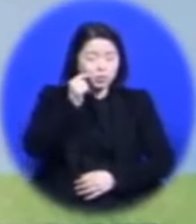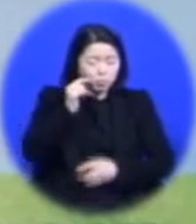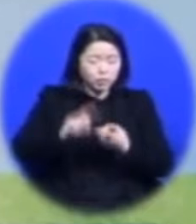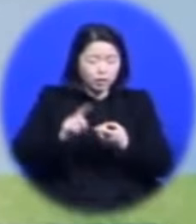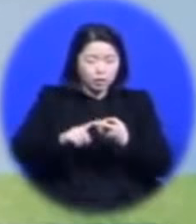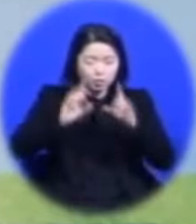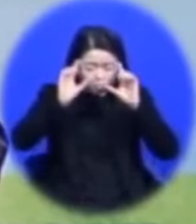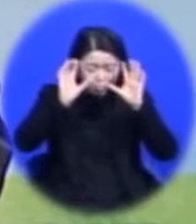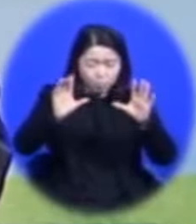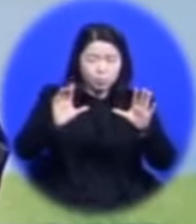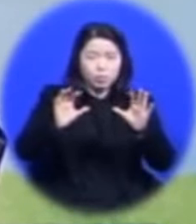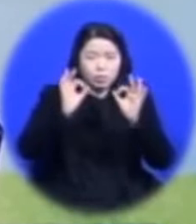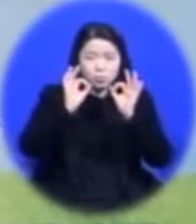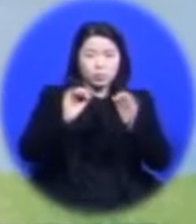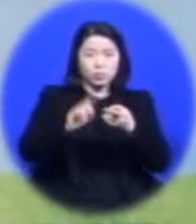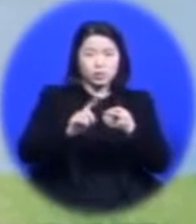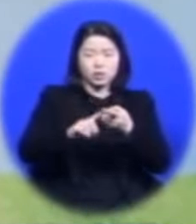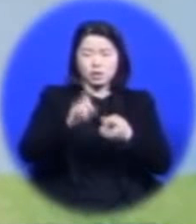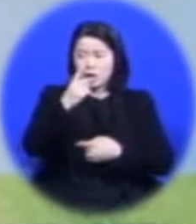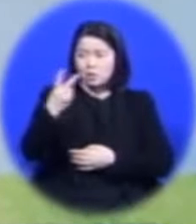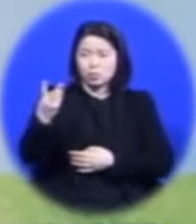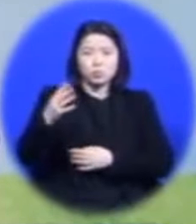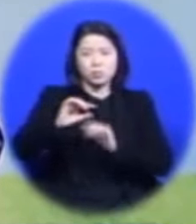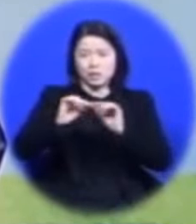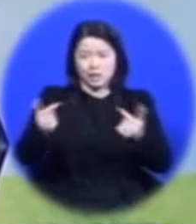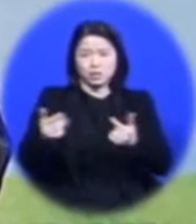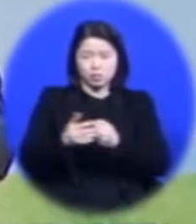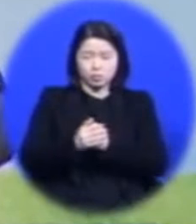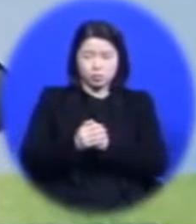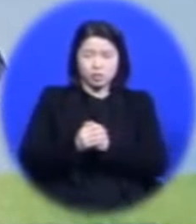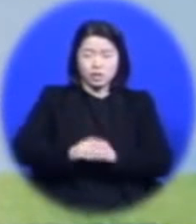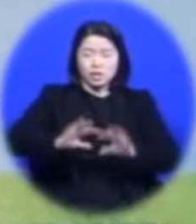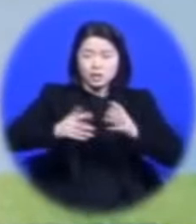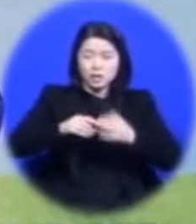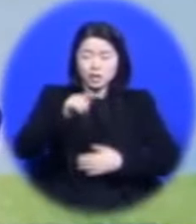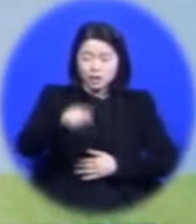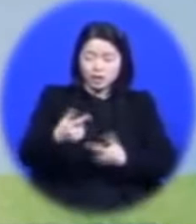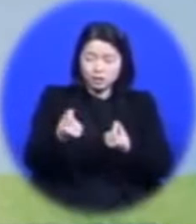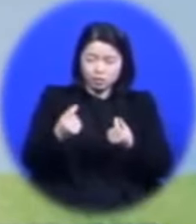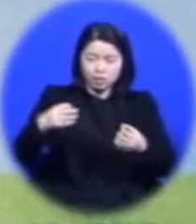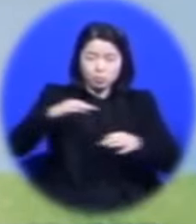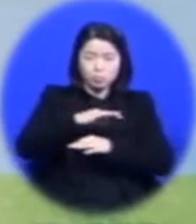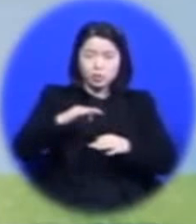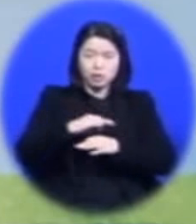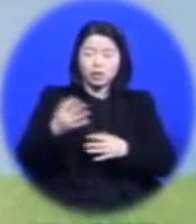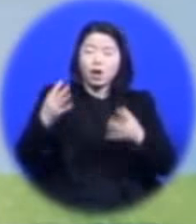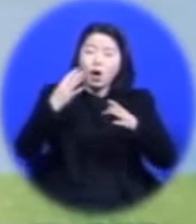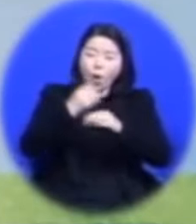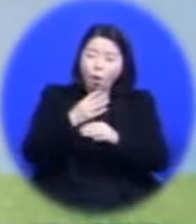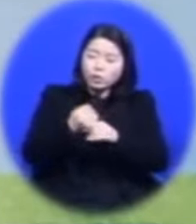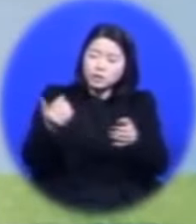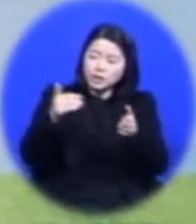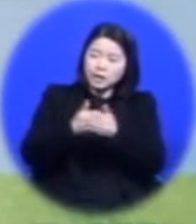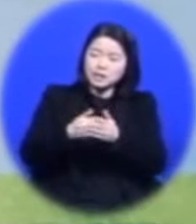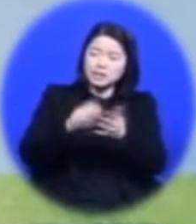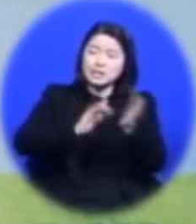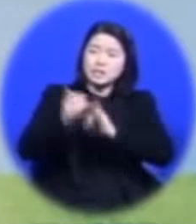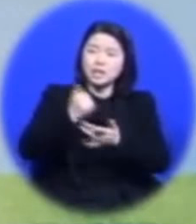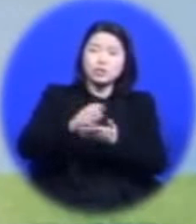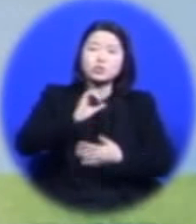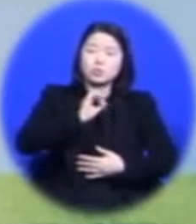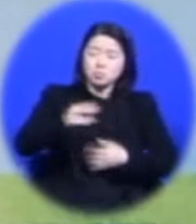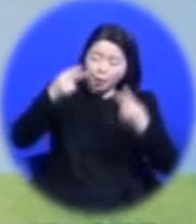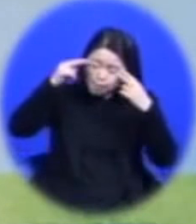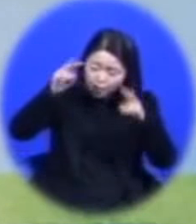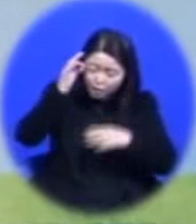아니에요 세상이 이렇게 어 불리한데 언제까지 예수님 만 바라보고 있을 거예요 이런 분들도